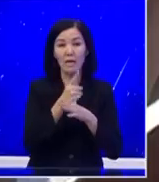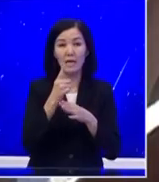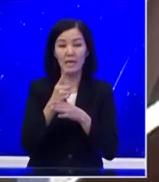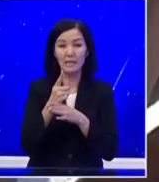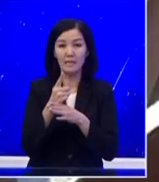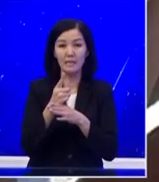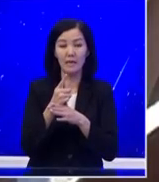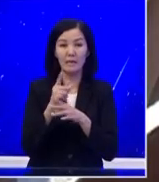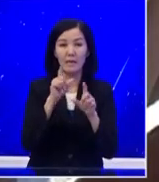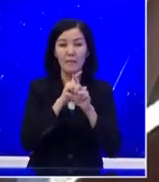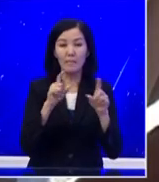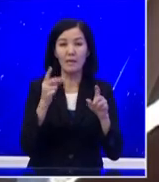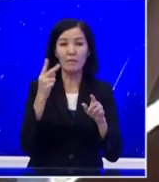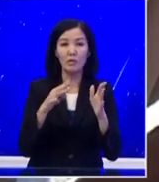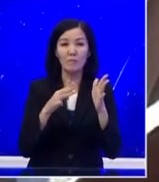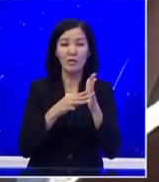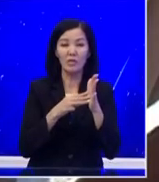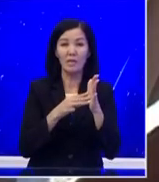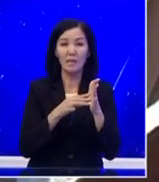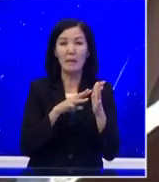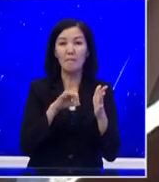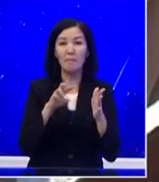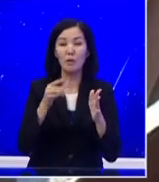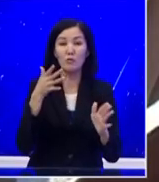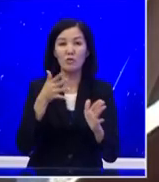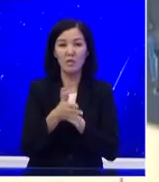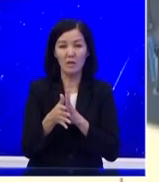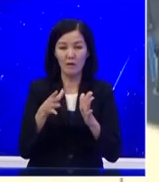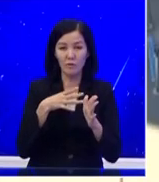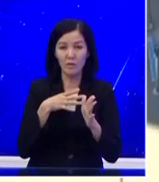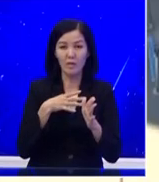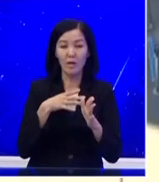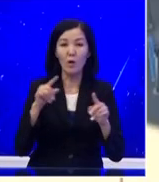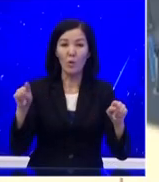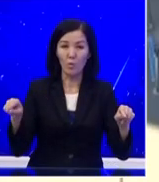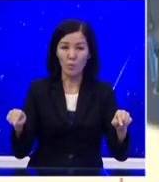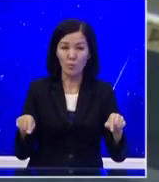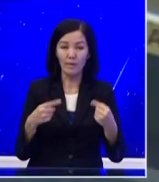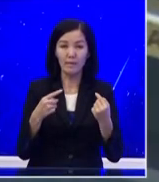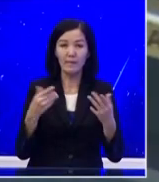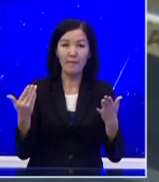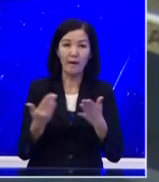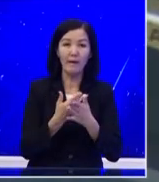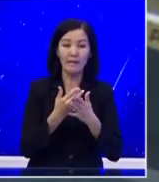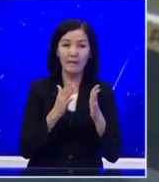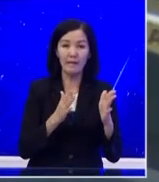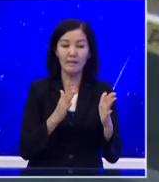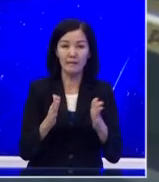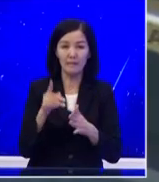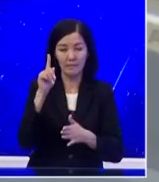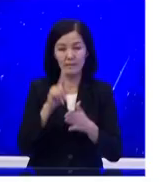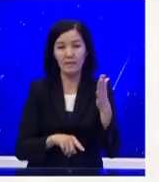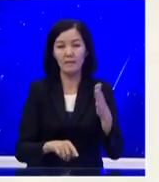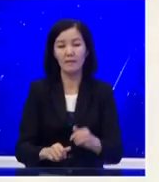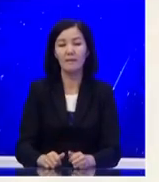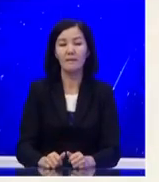бұл мекеме 27 миллион евро шығынға шырапты. Дегенмен ол біртіндеп жұмыс барысы қалпына келетіне сенеді.